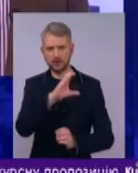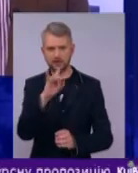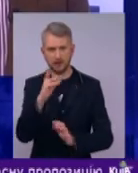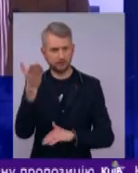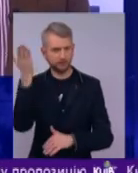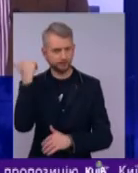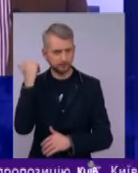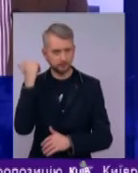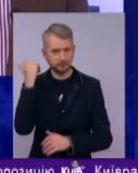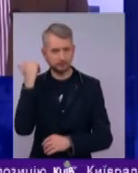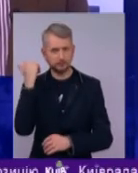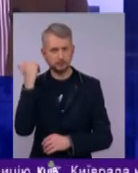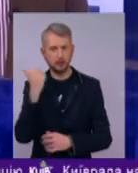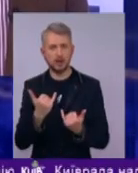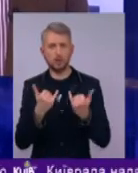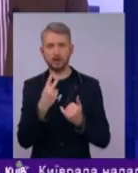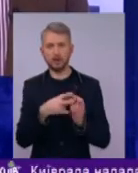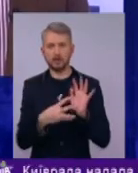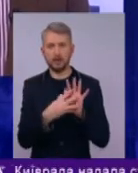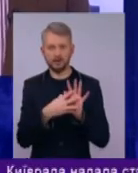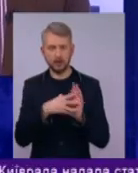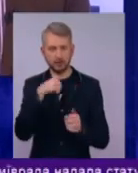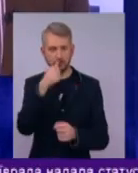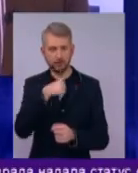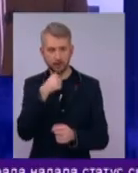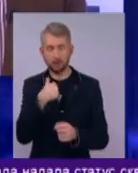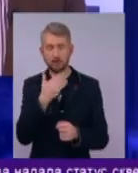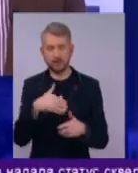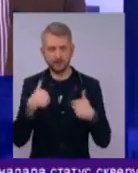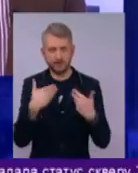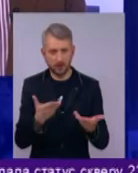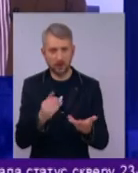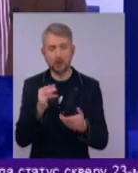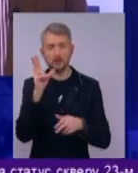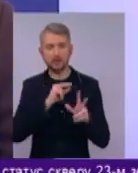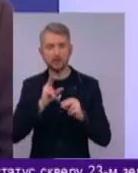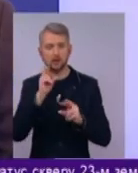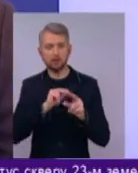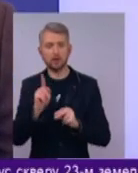час. Сьогодні 29-та річниця, я вас вітаю. І надію, що